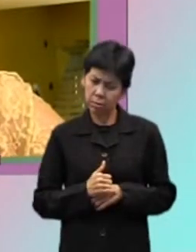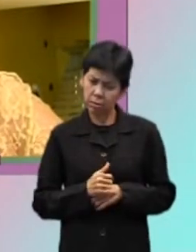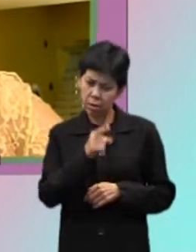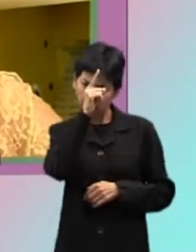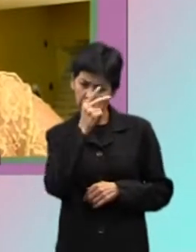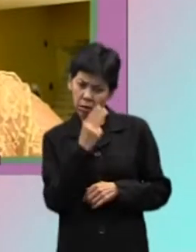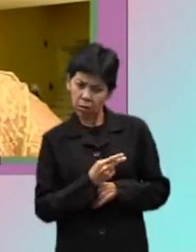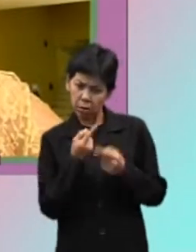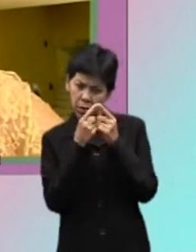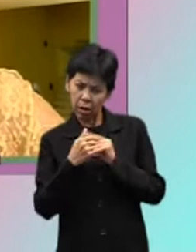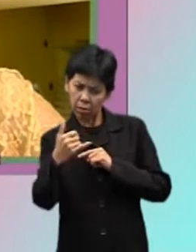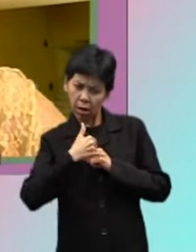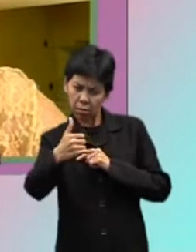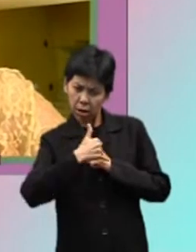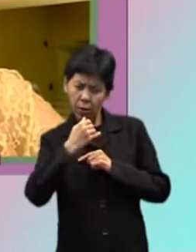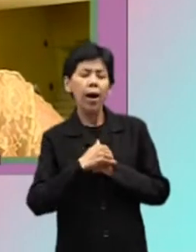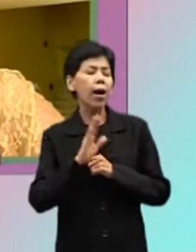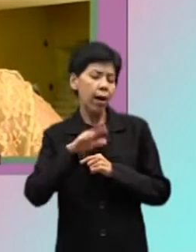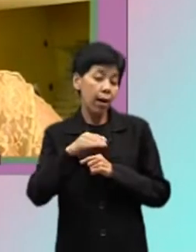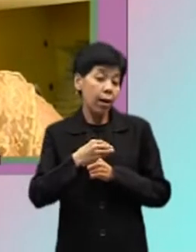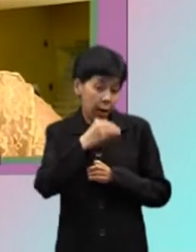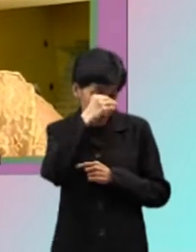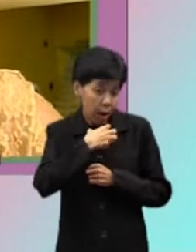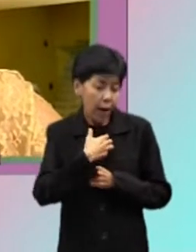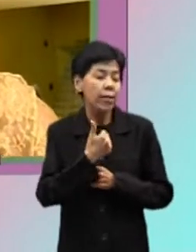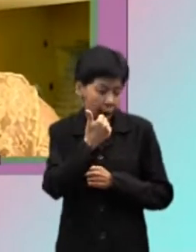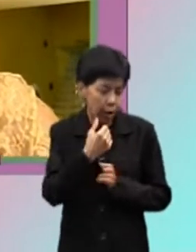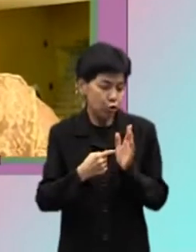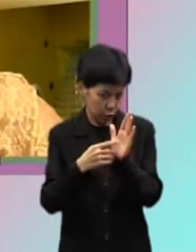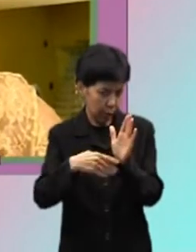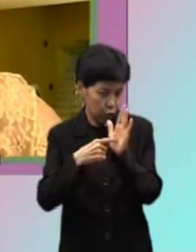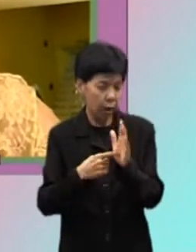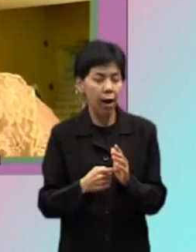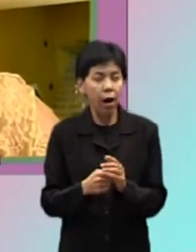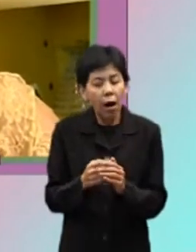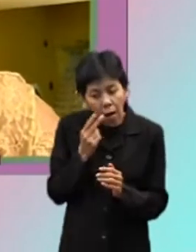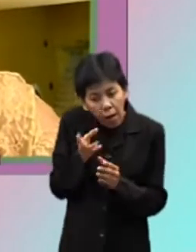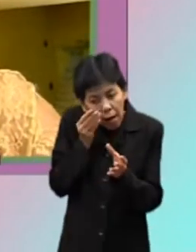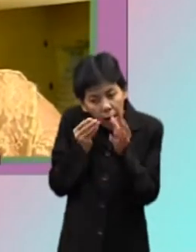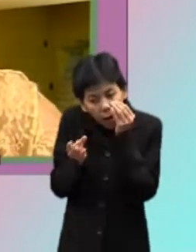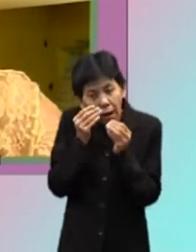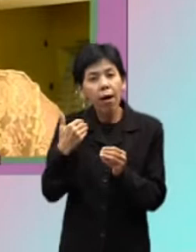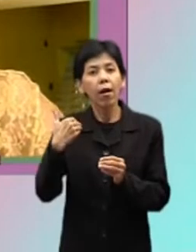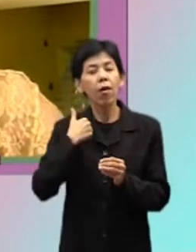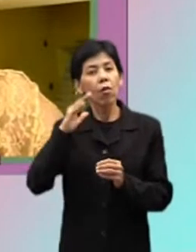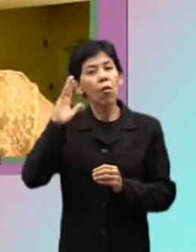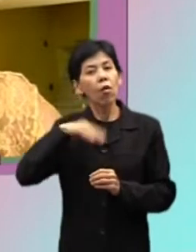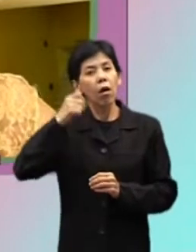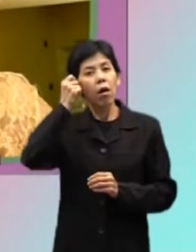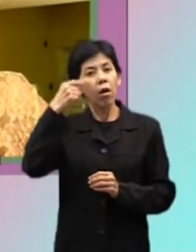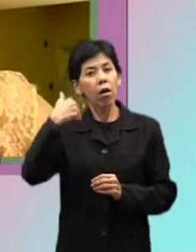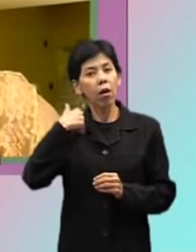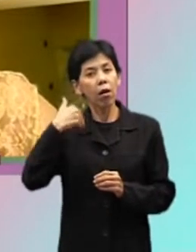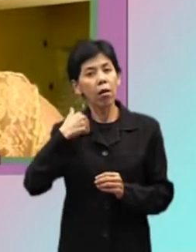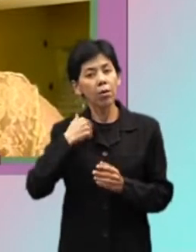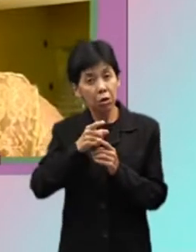านจนกระทั่งเขาสงสารเขาก็เลยบอกว่าถ้าคุณอยากรู้เดี๋ยวฉันจะให้ดูก็เลยเข้าไปดูค่ะในโอกาสนั้นที่เข้าไปดูถึงได้รู้ความจริงว่า